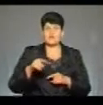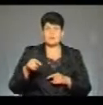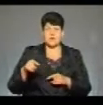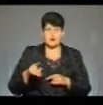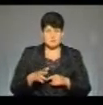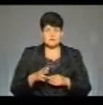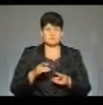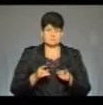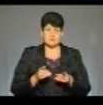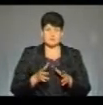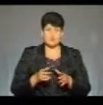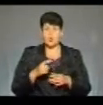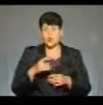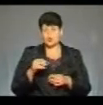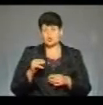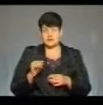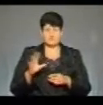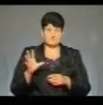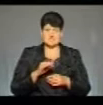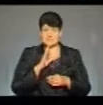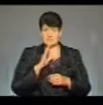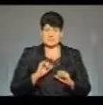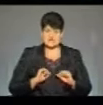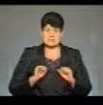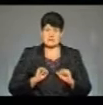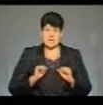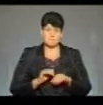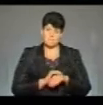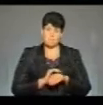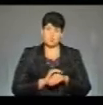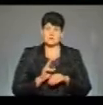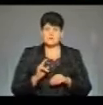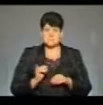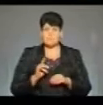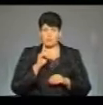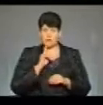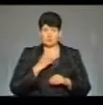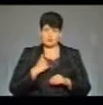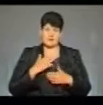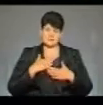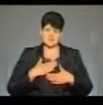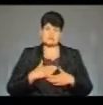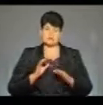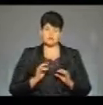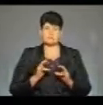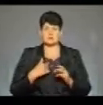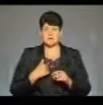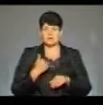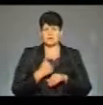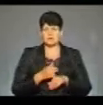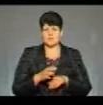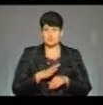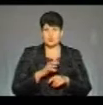вимагалось насправді. Хоча всі дівчата старались, молодці. Тобто поки що я задоволений. Мені головне було